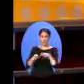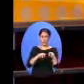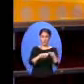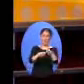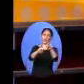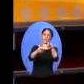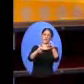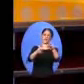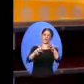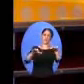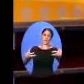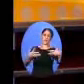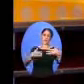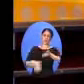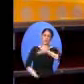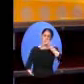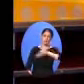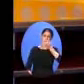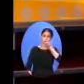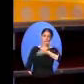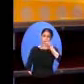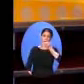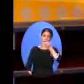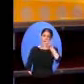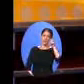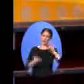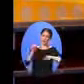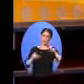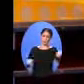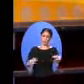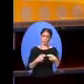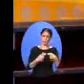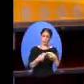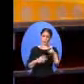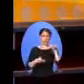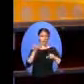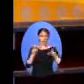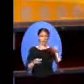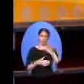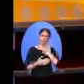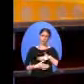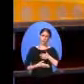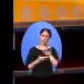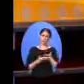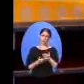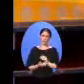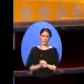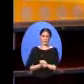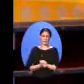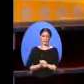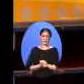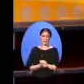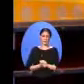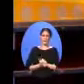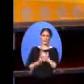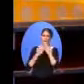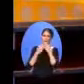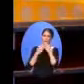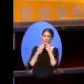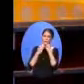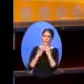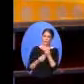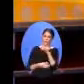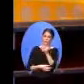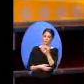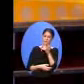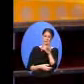עצרת. אוקיי. לאנשים שקשורים ולאנשים שרוצים לעזור. כן, ורד עולב, תודה